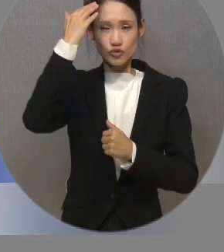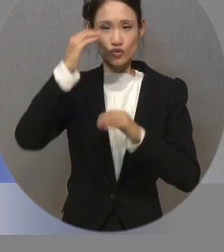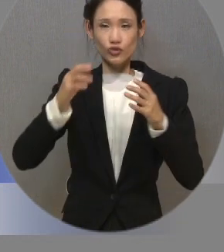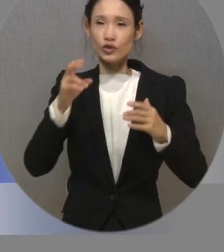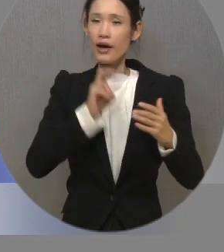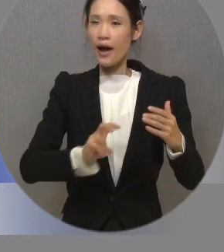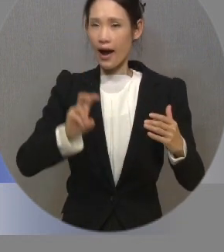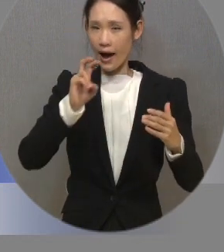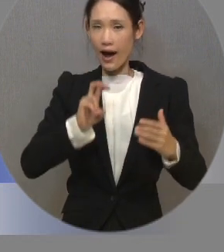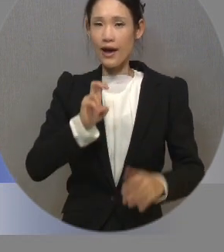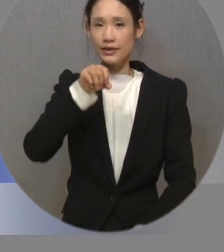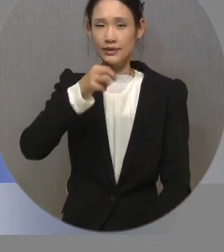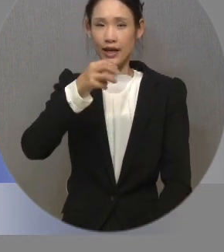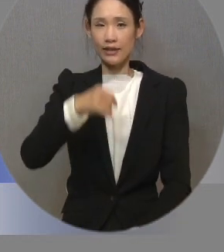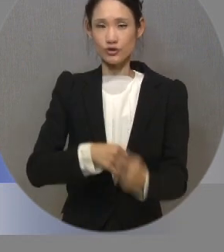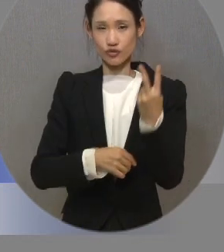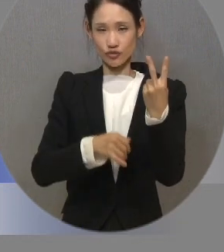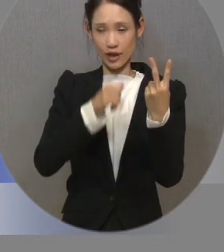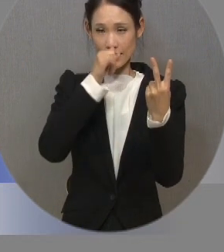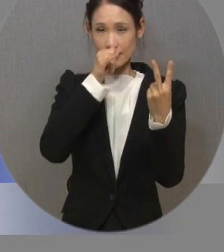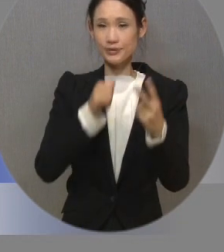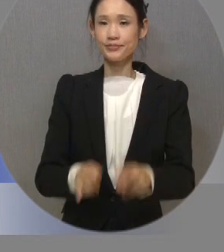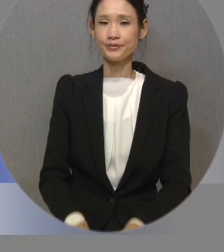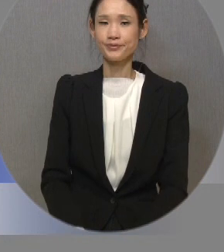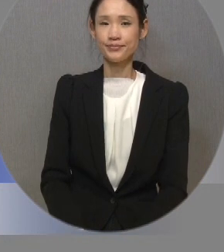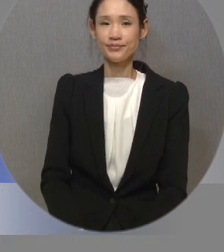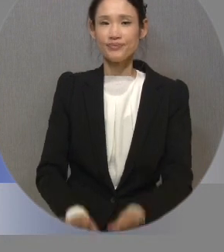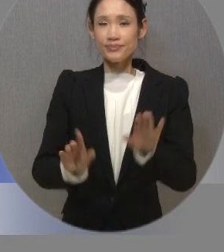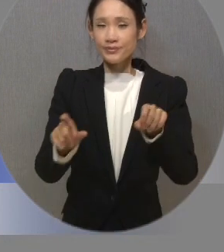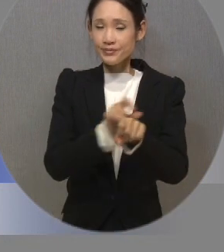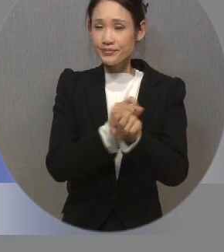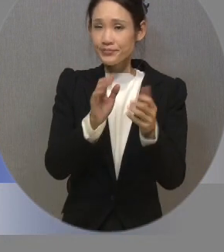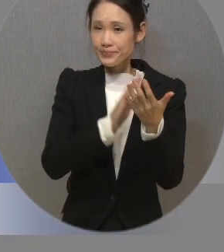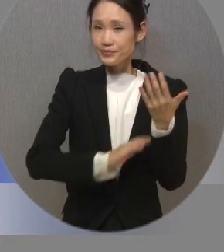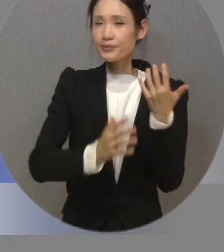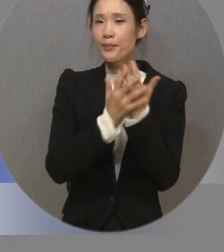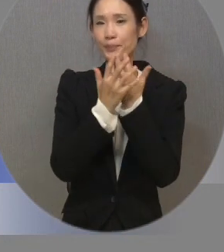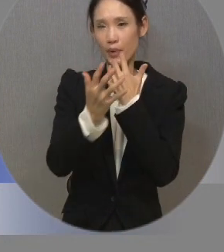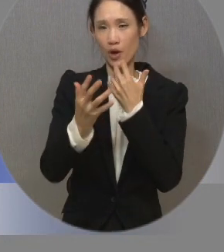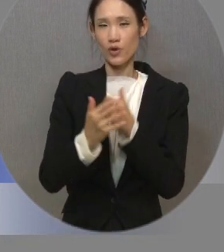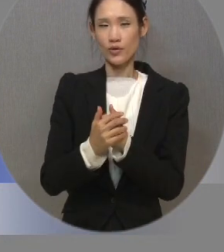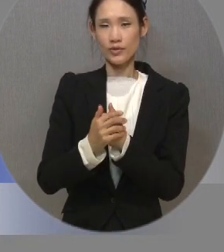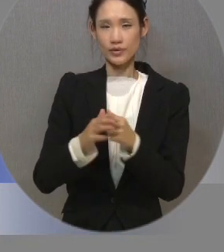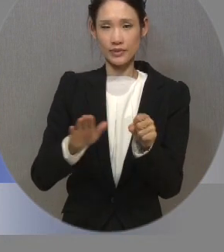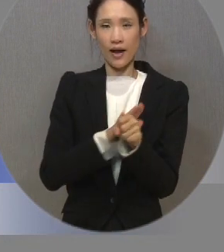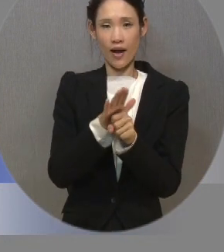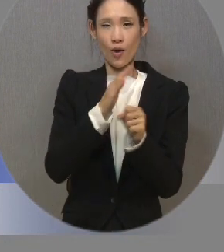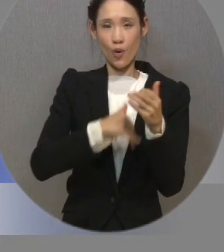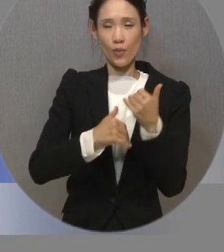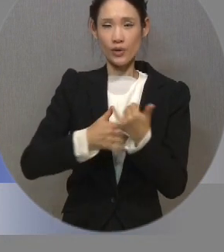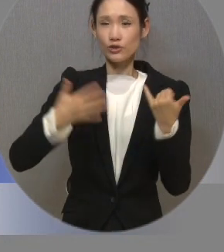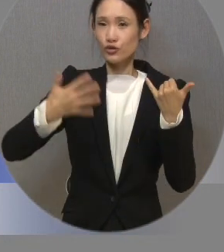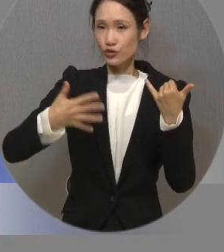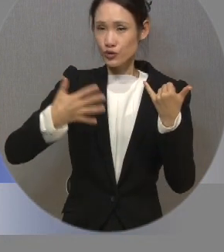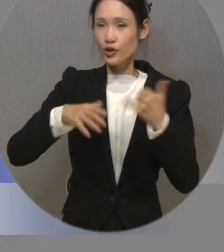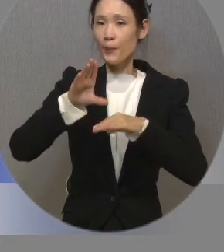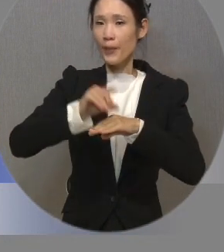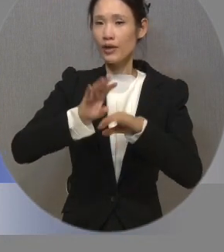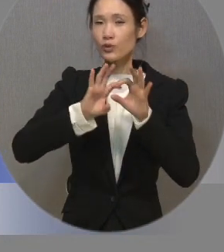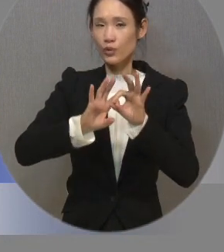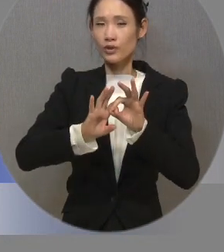하모니로 프로그램이 준비된다고 합니다 특히 이번 연주에는 사랑의 달팽이 공식 유튜브 채널을 통해